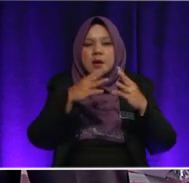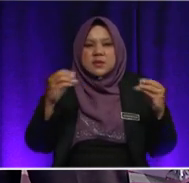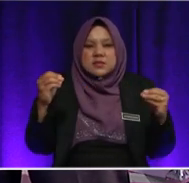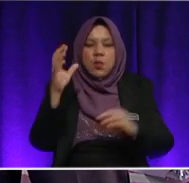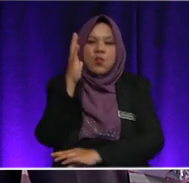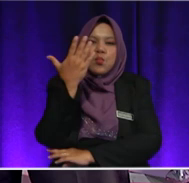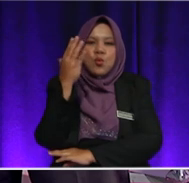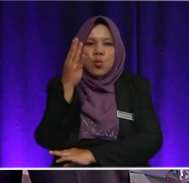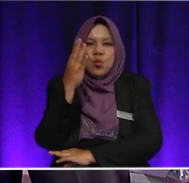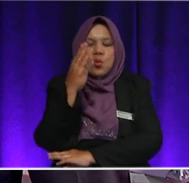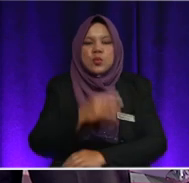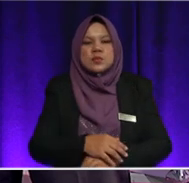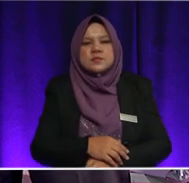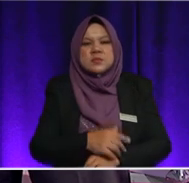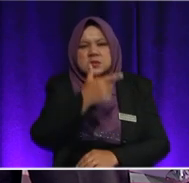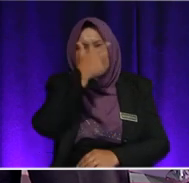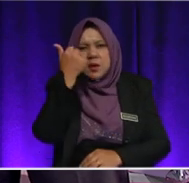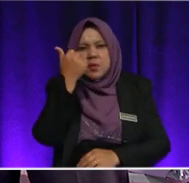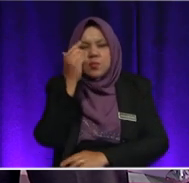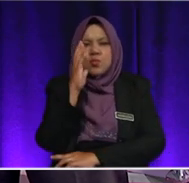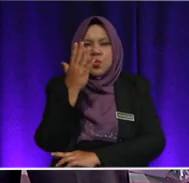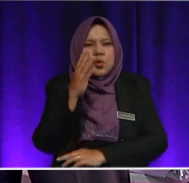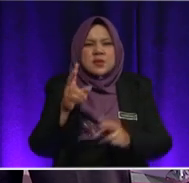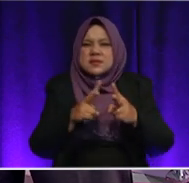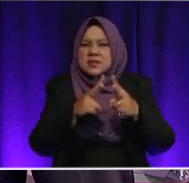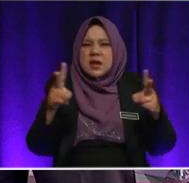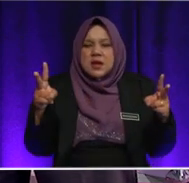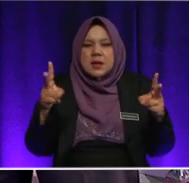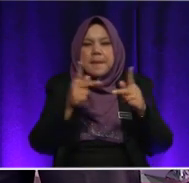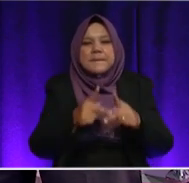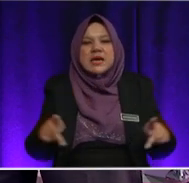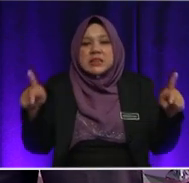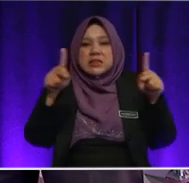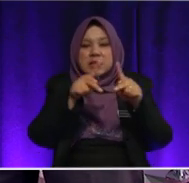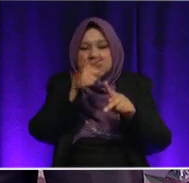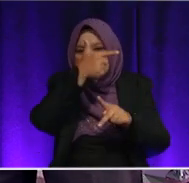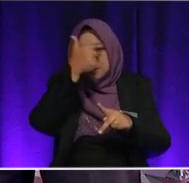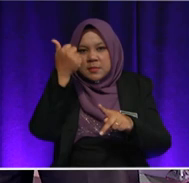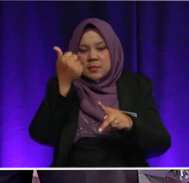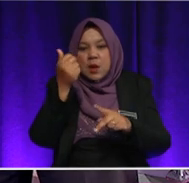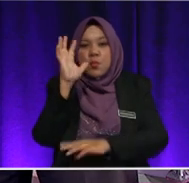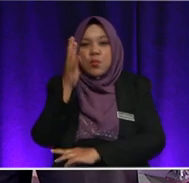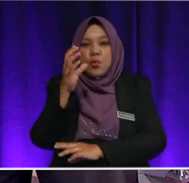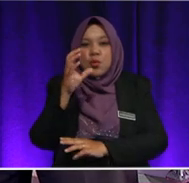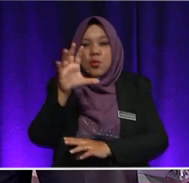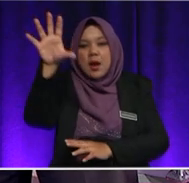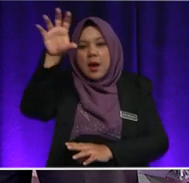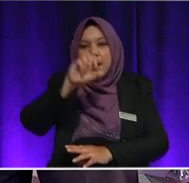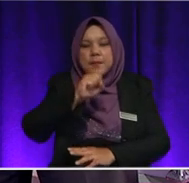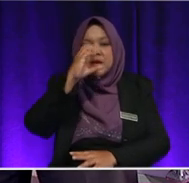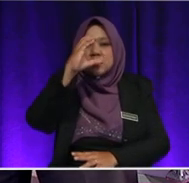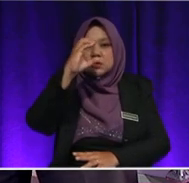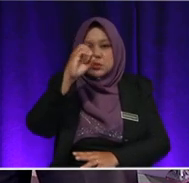ini sangat penting kepada kita karena itu masih menjadi menyerap gas karbon dioksida yang dibebaskan oleh manusia